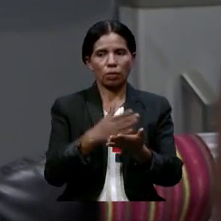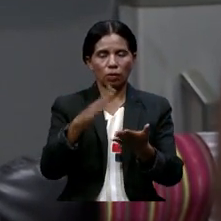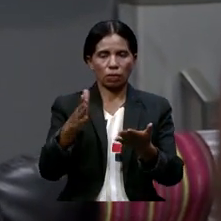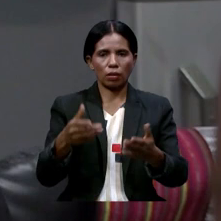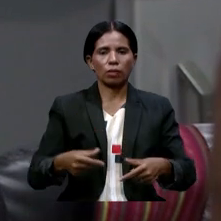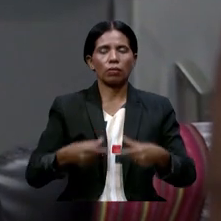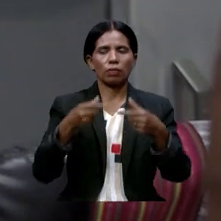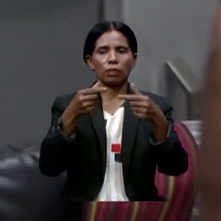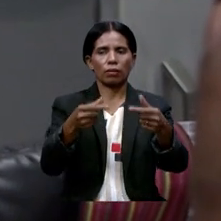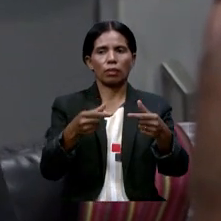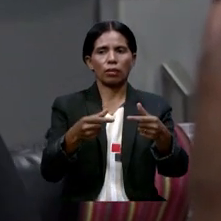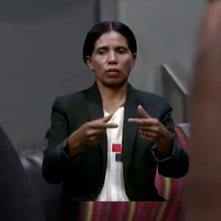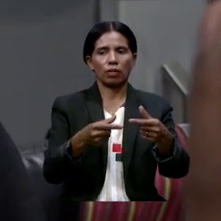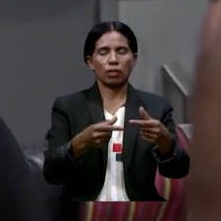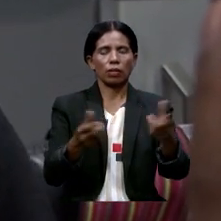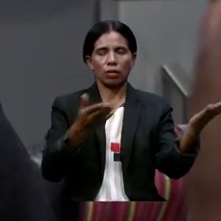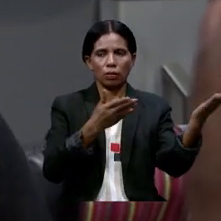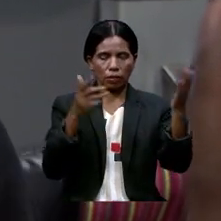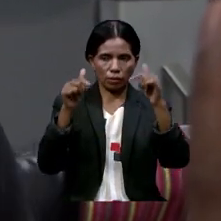mauelituk Kim